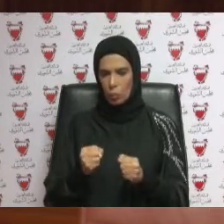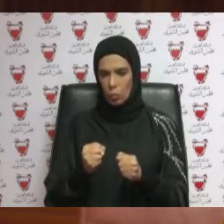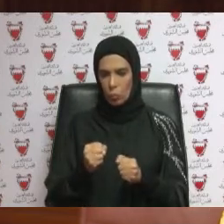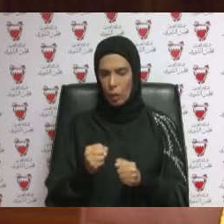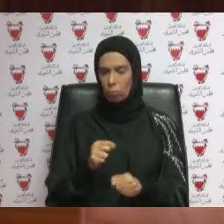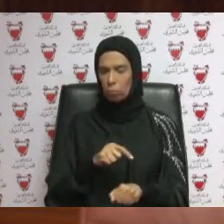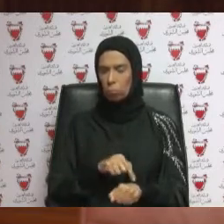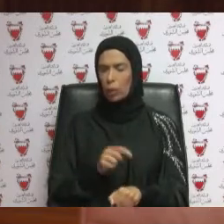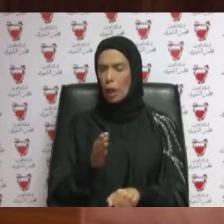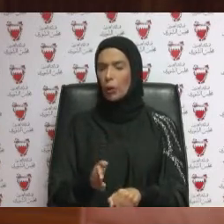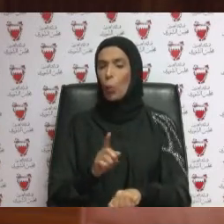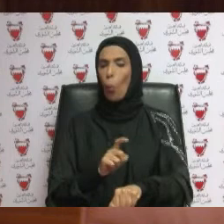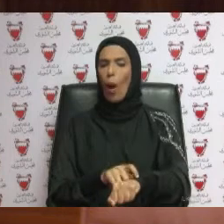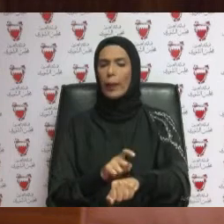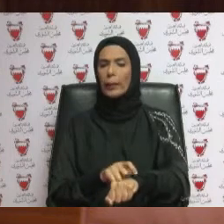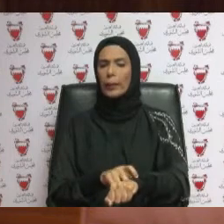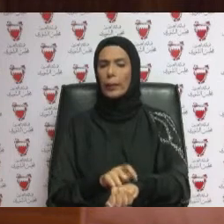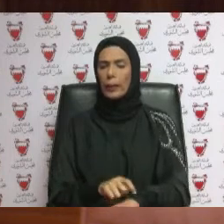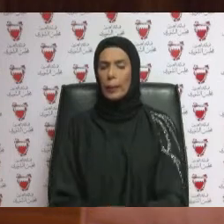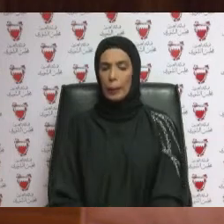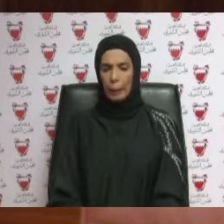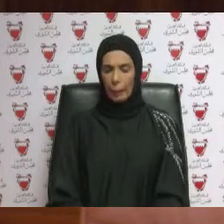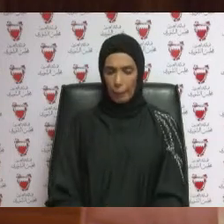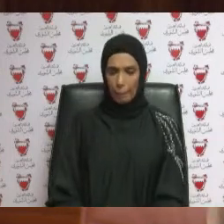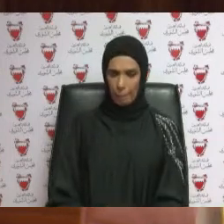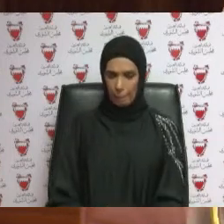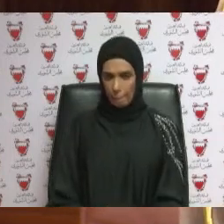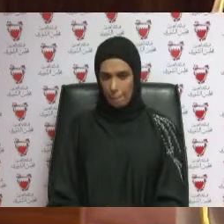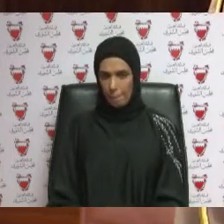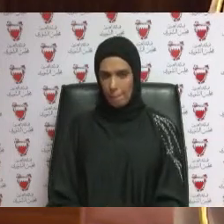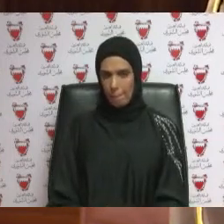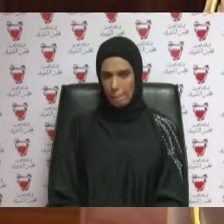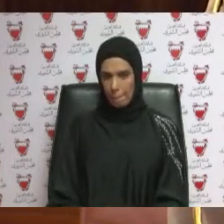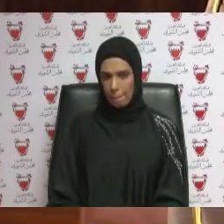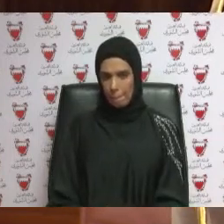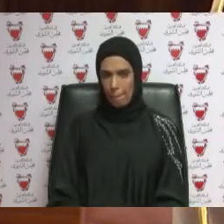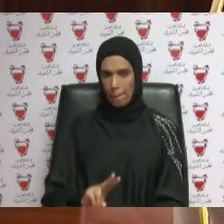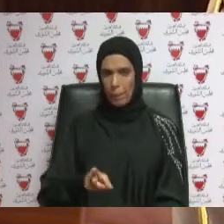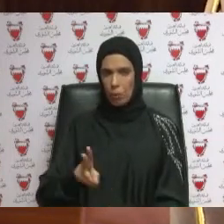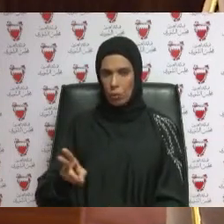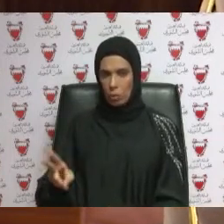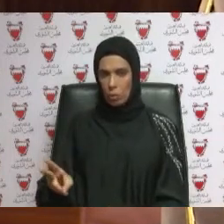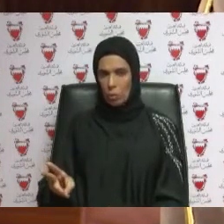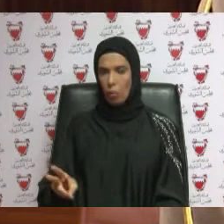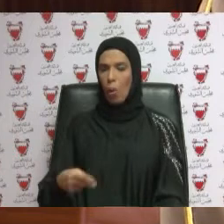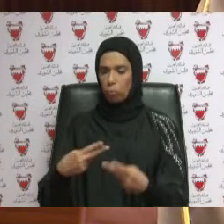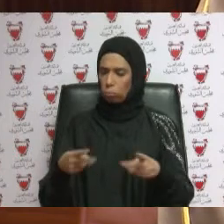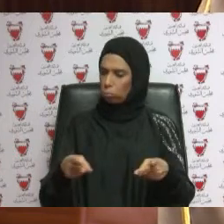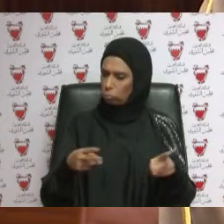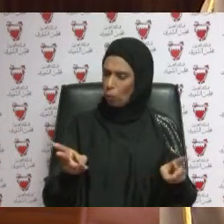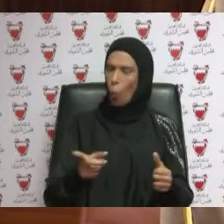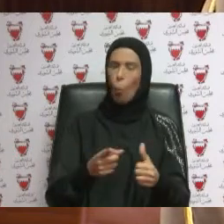مثل ما تفضلت الأستاذة جميلة، في جهات مختلفة لابد من الحصول على